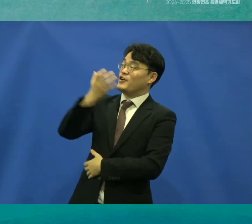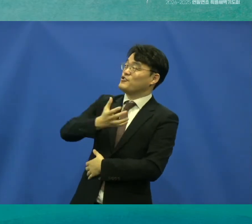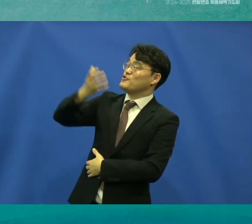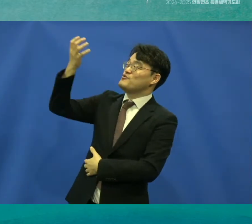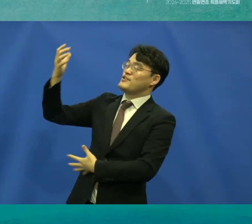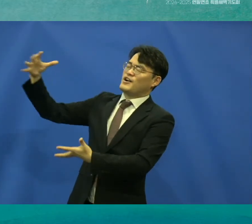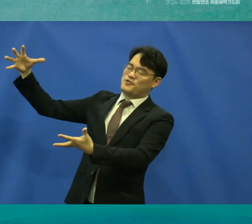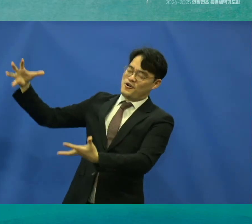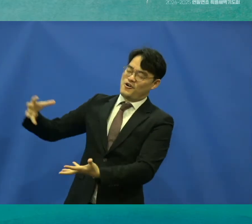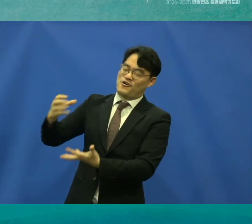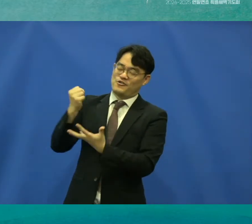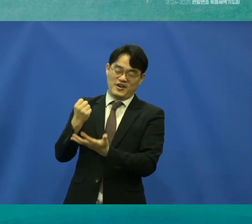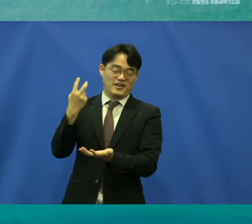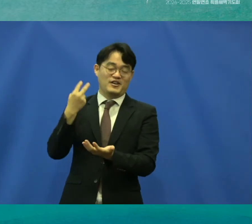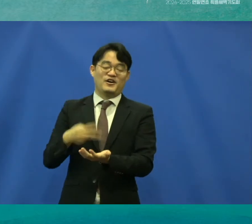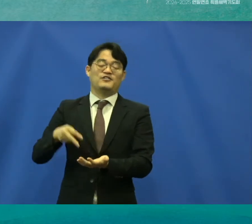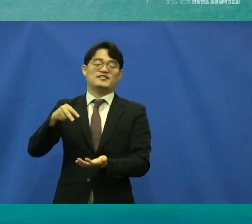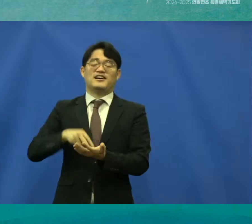나로부터 시작되리.